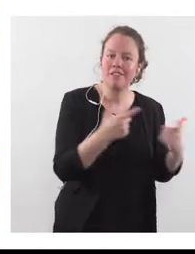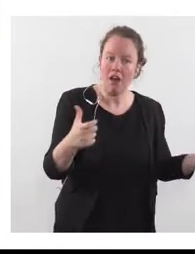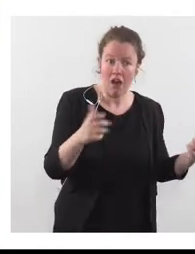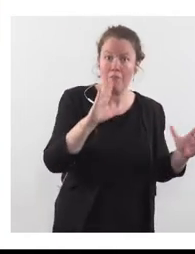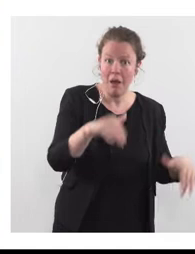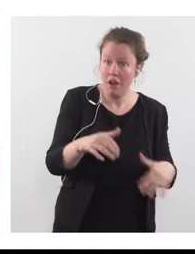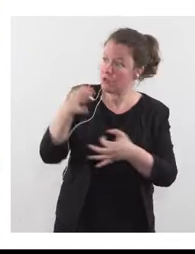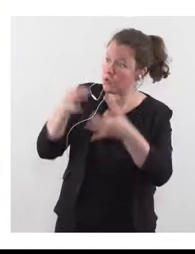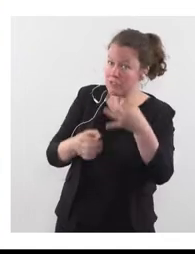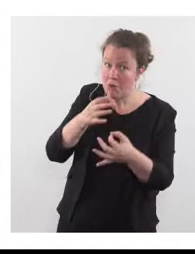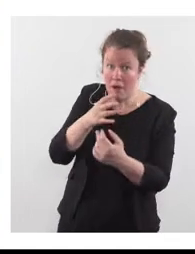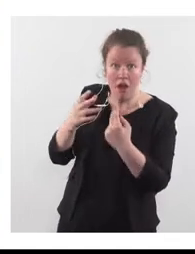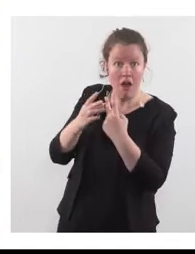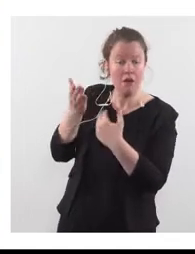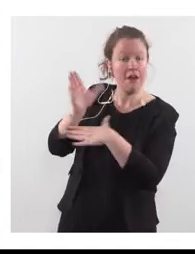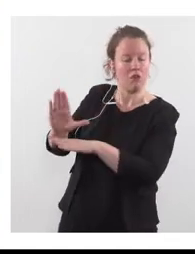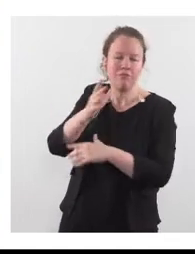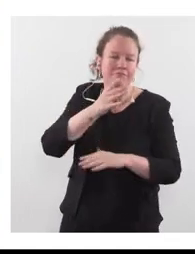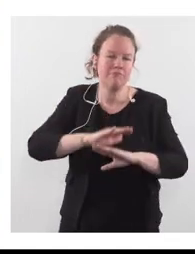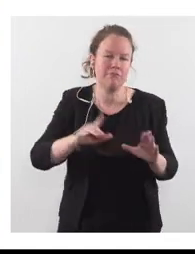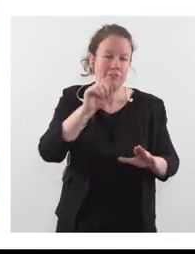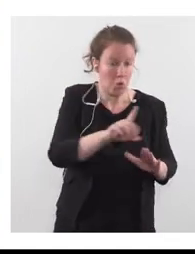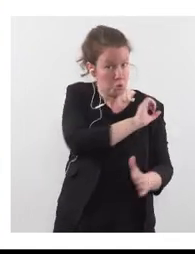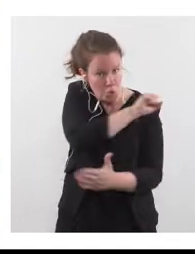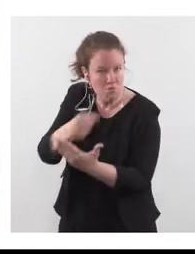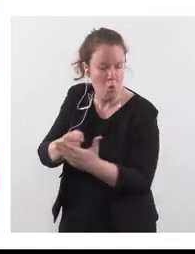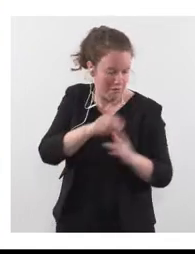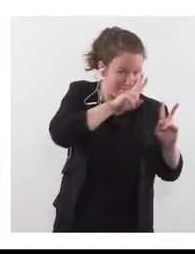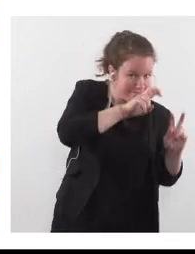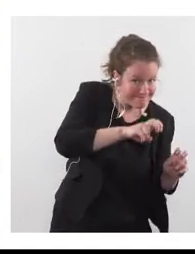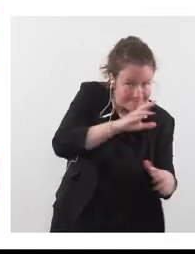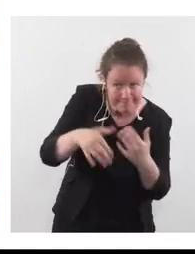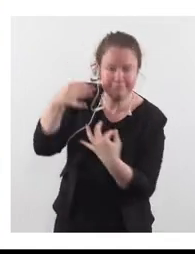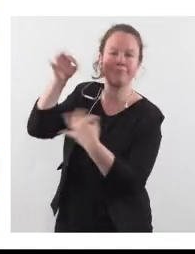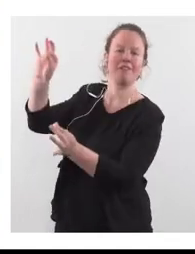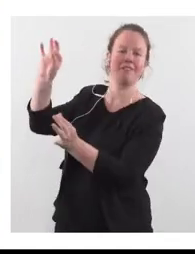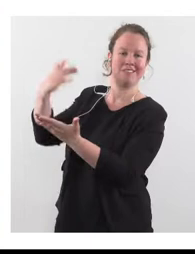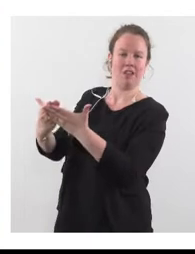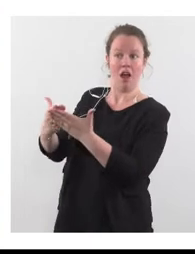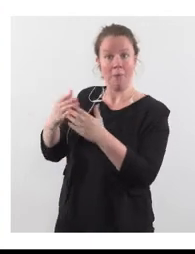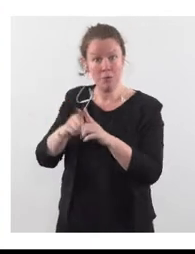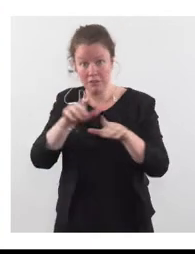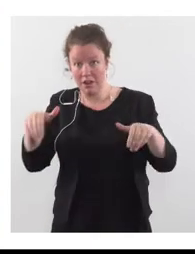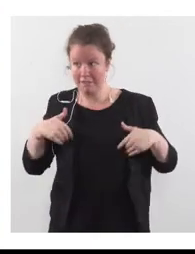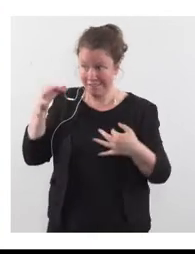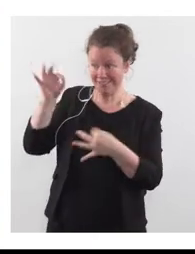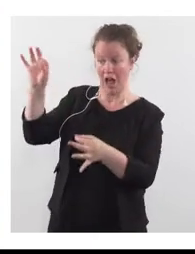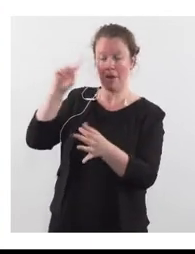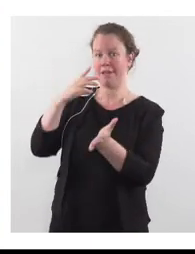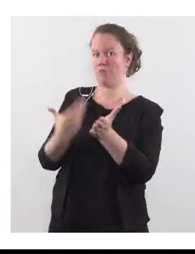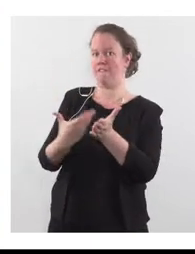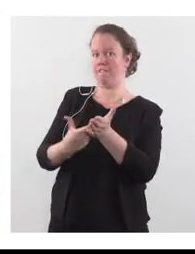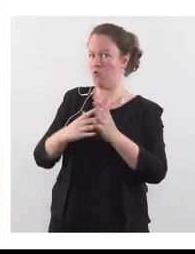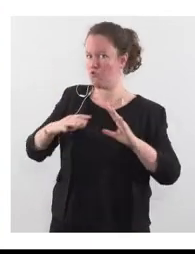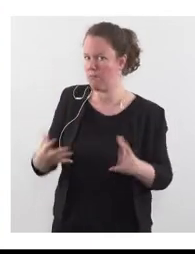sont assurés. À cet égard, le mécanisme d'aménagement de la charge de la preuve est essentiel. Il répond en partie, hein,